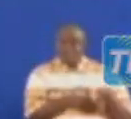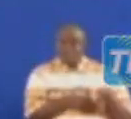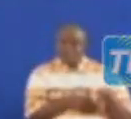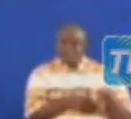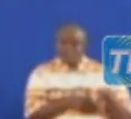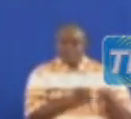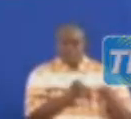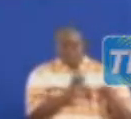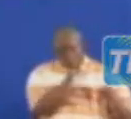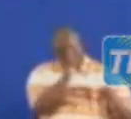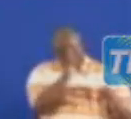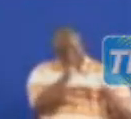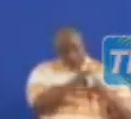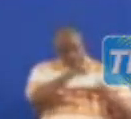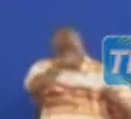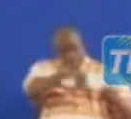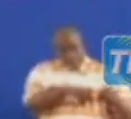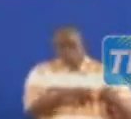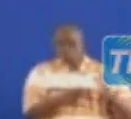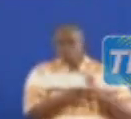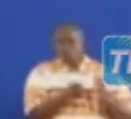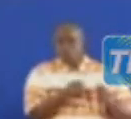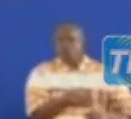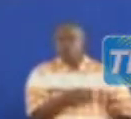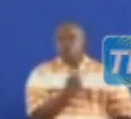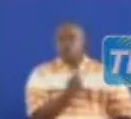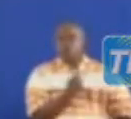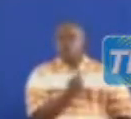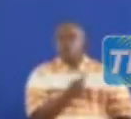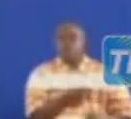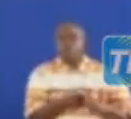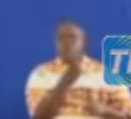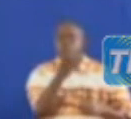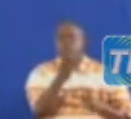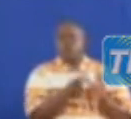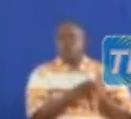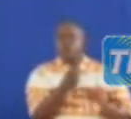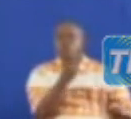109.37% ya lengo la kuandikisha wanafunzi